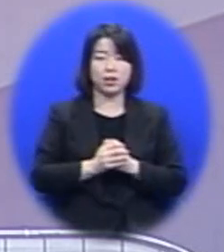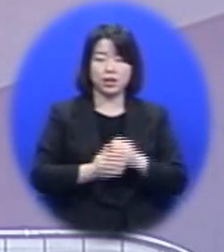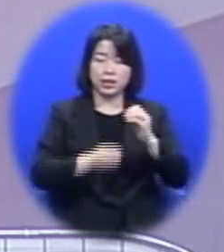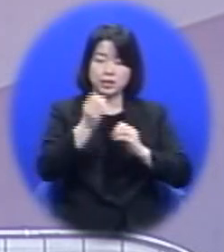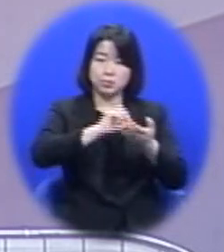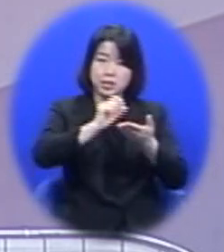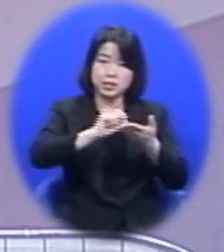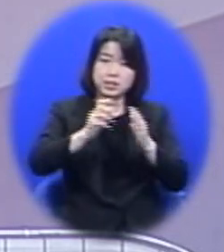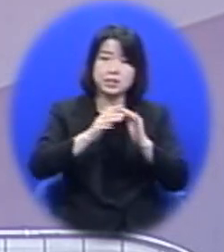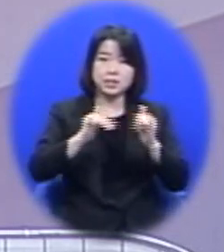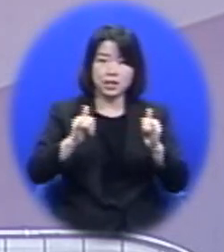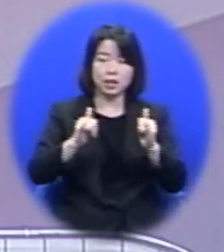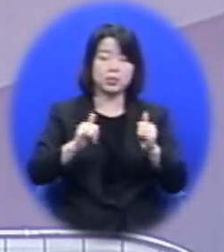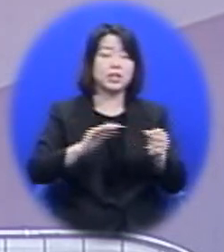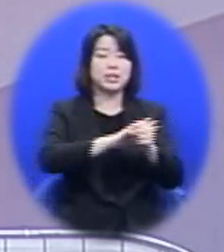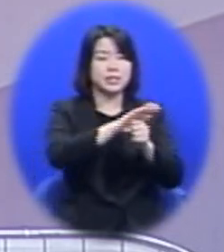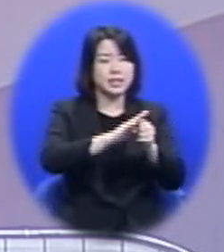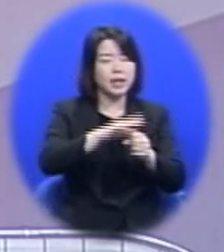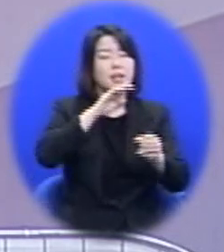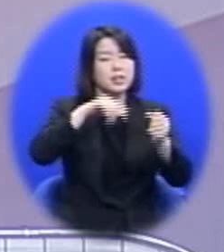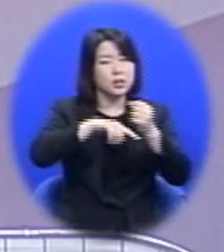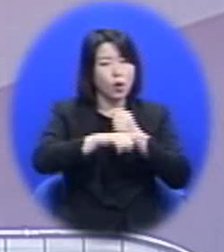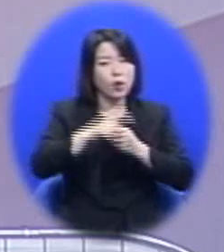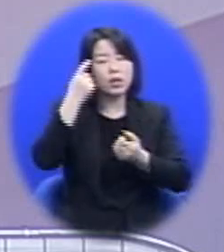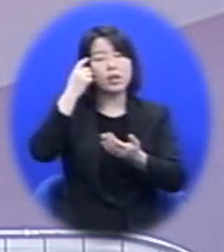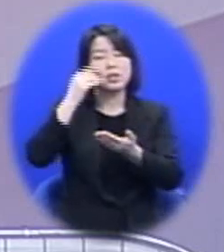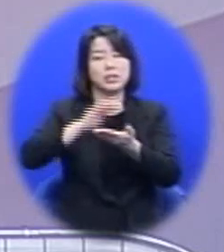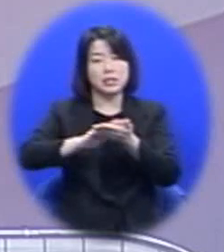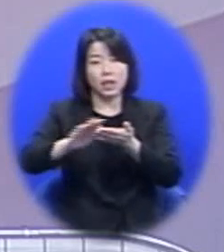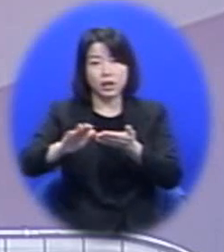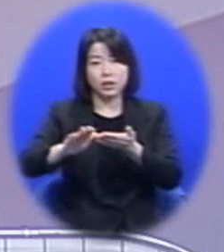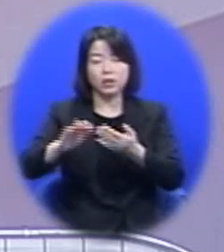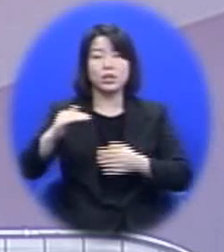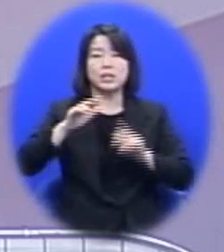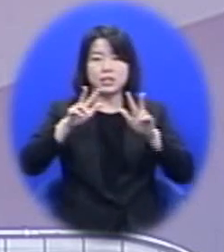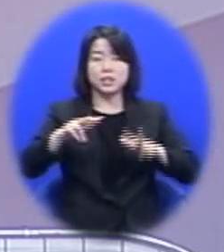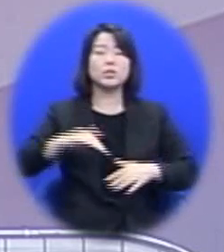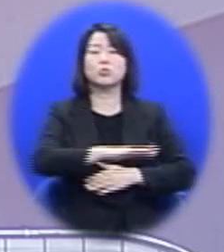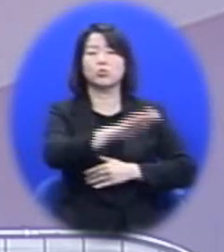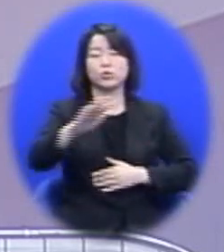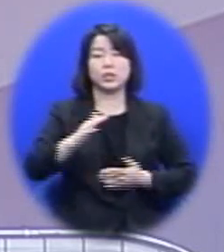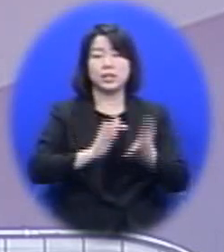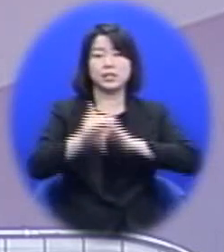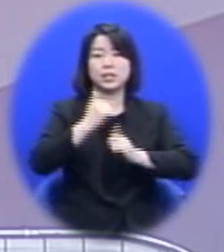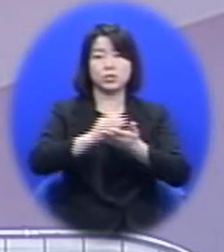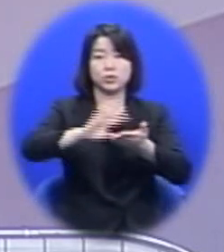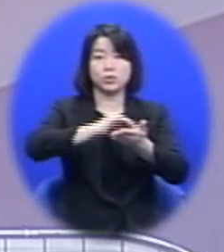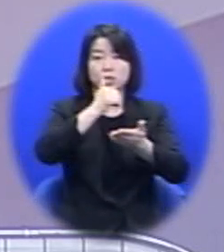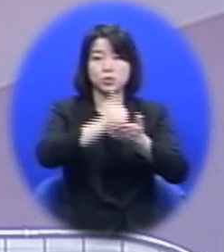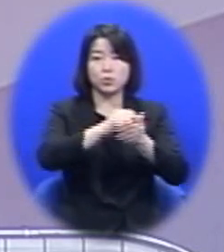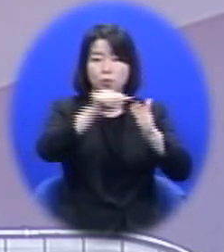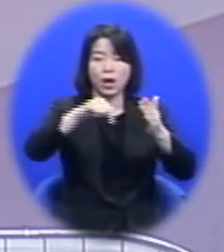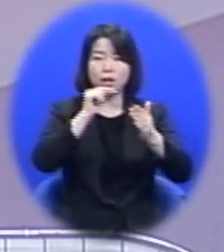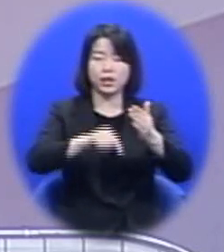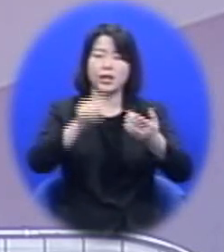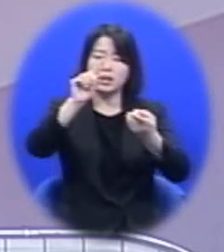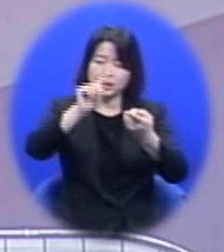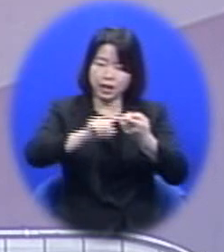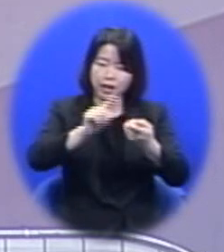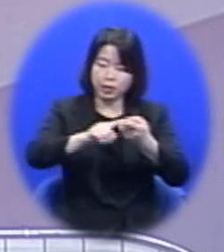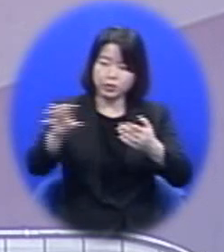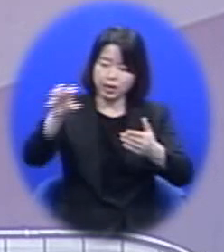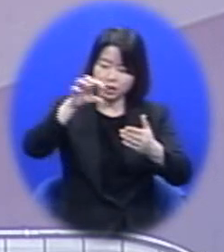이 정의와 사랑과 평화와 진실은 지금 우리 예수 그리스도 안에 그대로 있습니다.